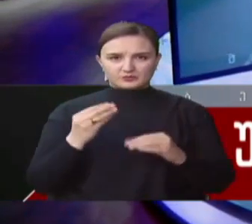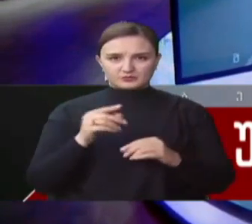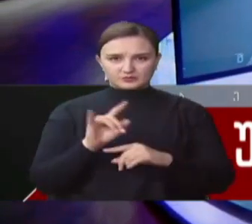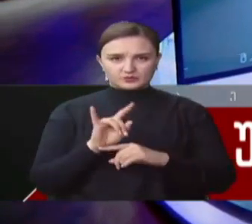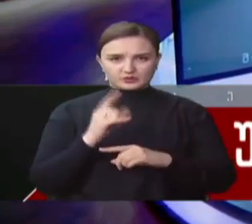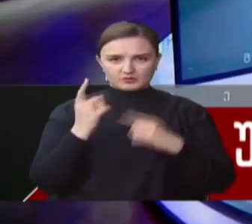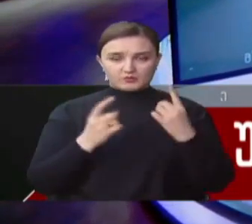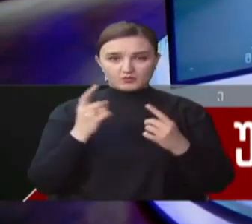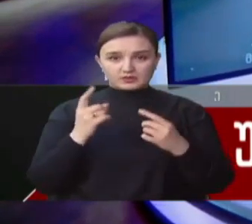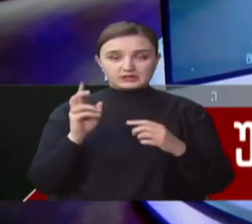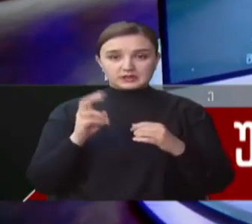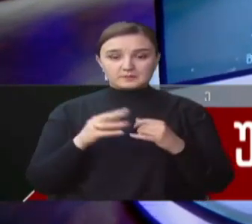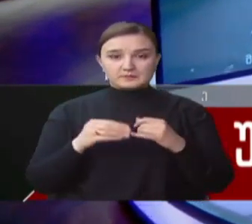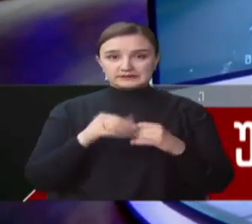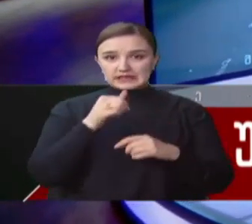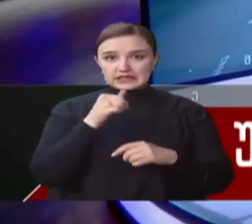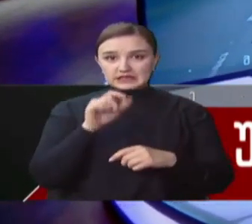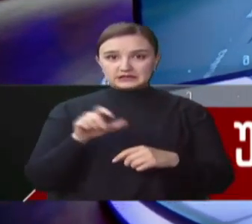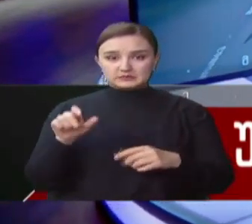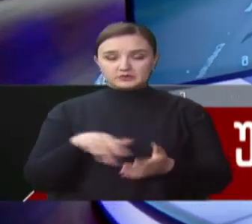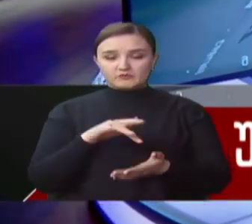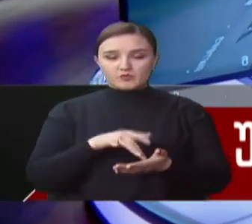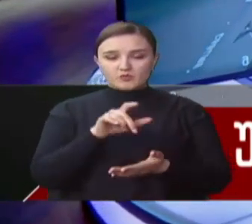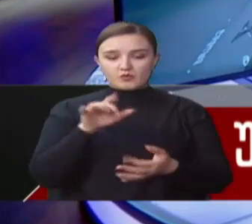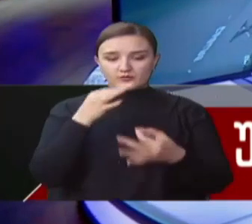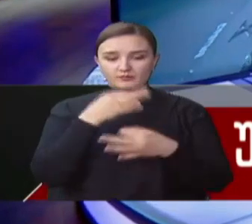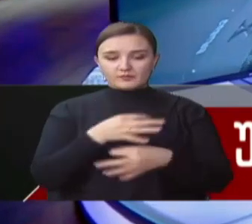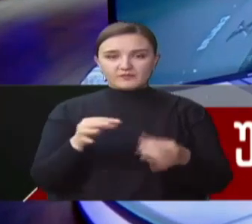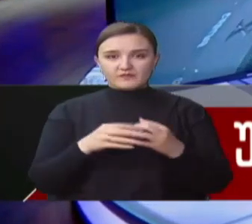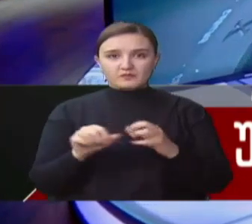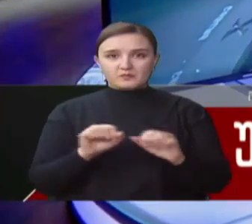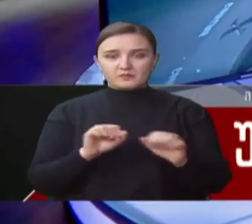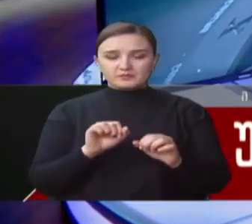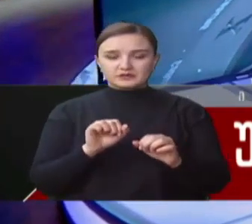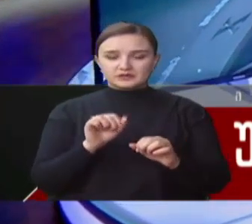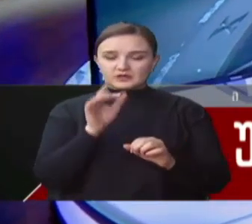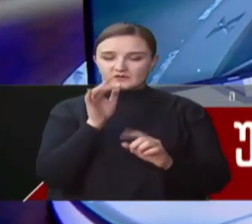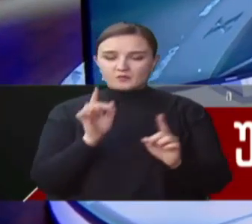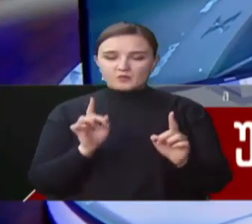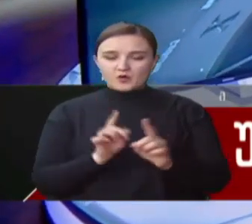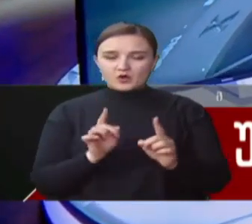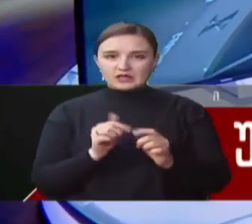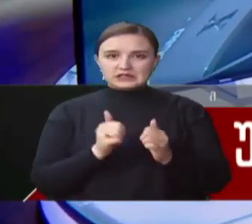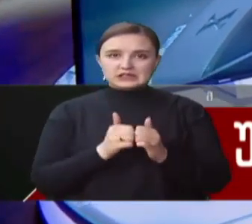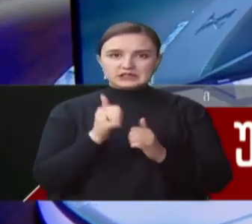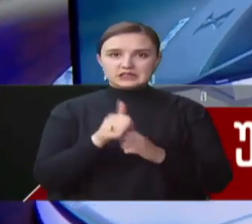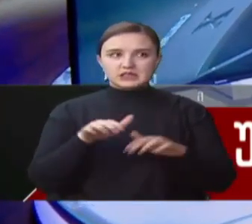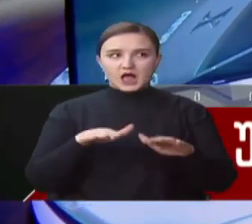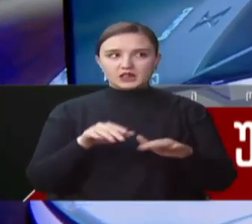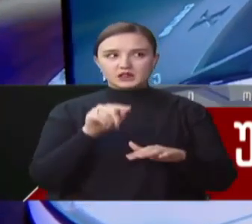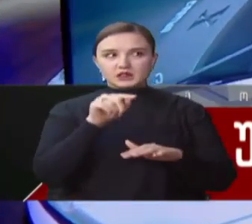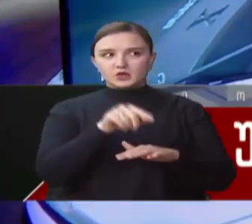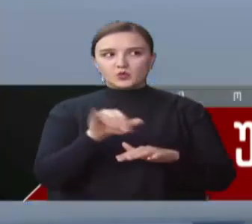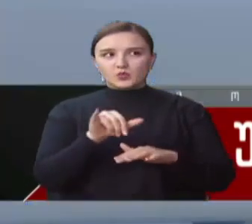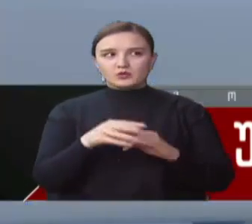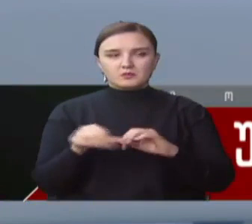كوال سيس مولو غبس موكالاكي بس توس امي شخصاني باوتا تروب ميتس ربس موكلاوا دياني بروغنوزي ربدا تسينا سراد غم دبرو بس كانسا زغراشاوت